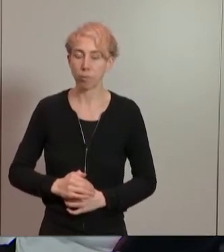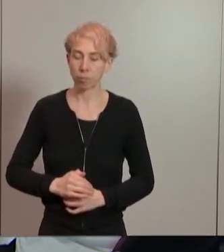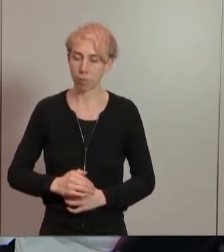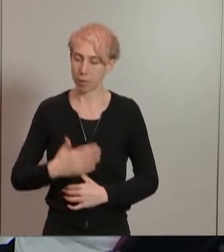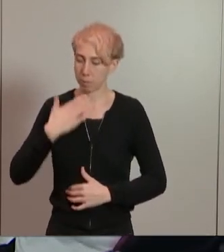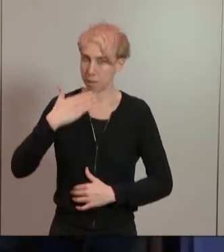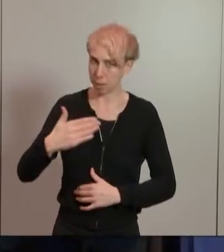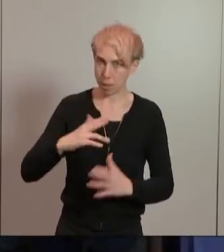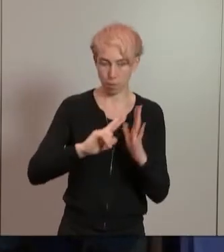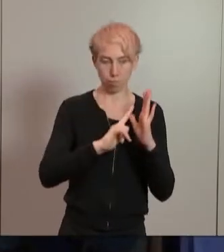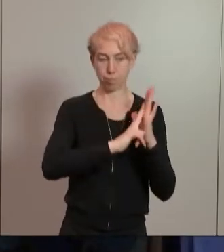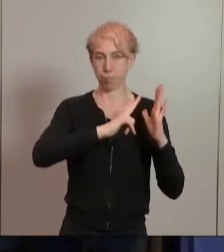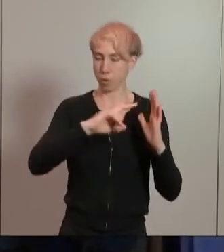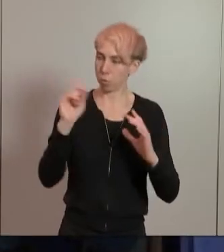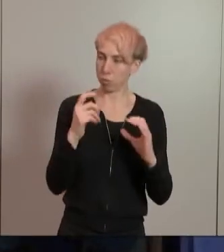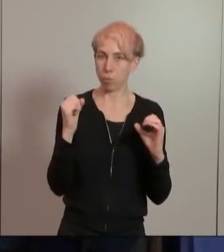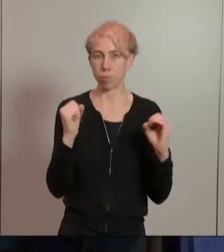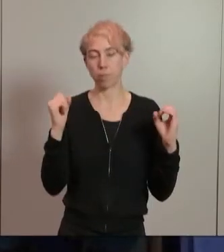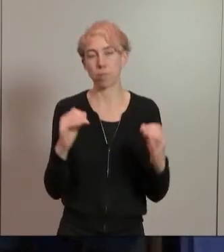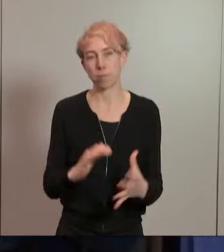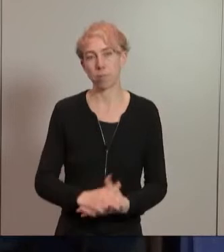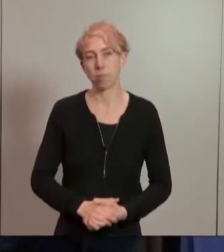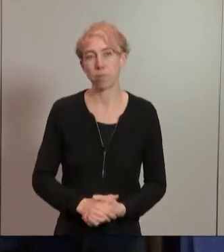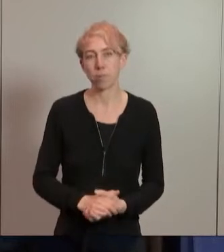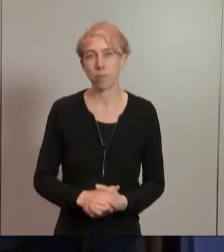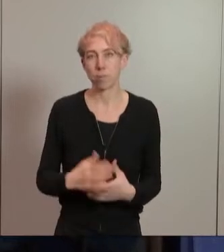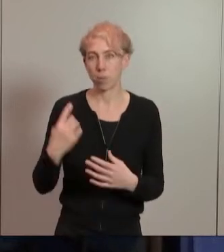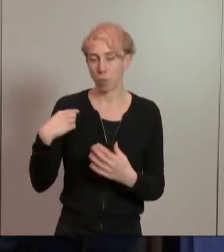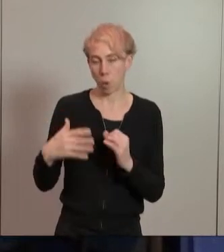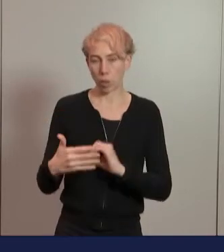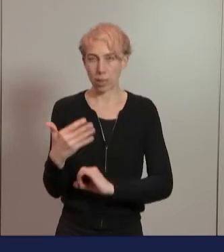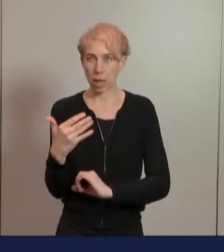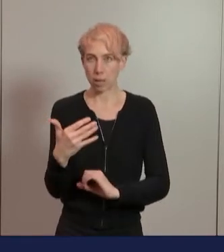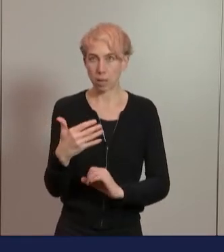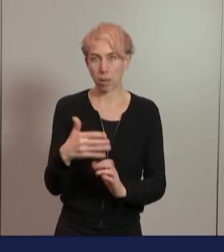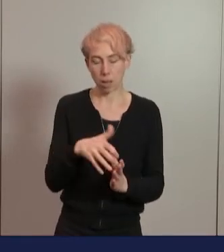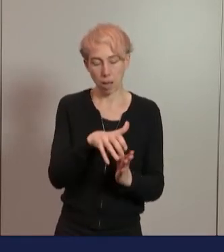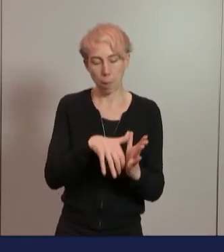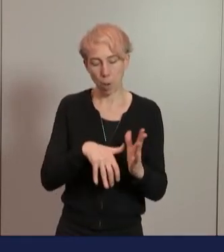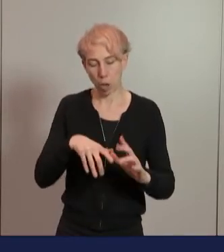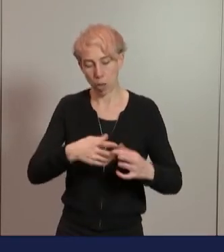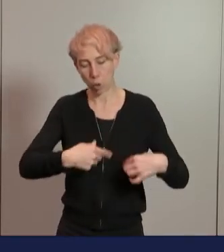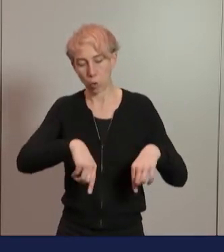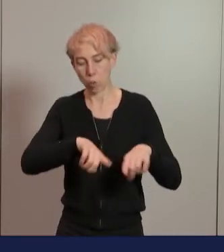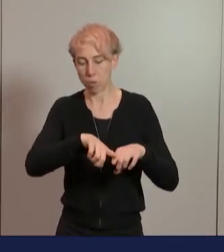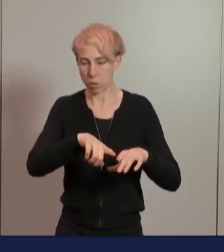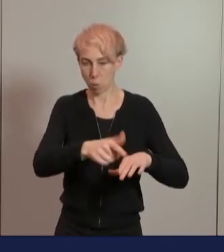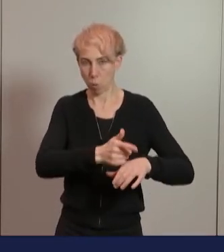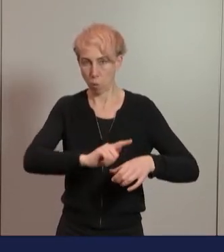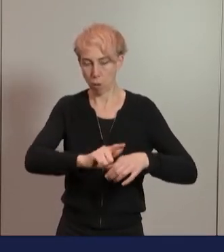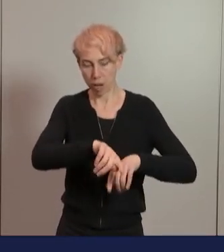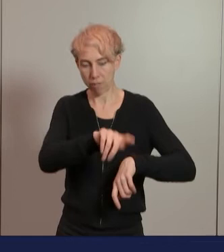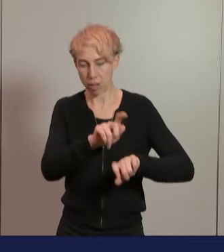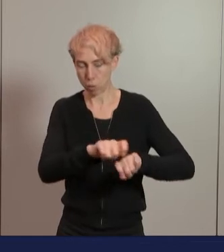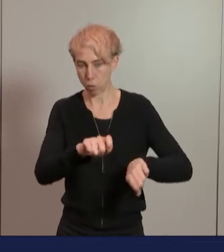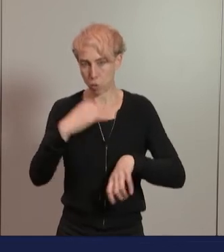Merci. Délibération adoptée à l'unanimité. Délibération numéro 15, rapport de la commission locale d'évaluation